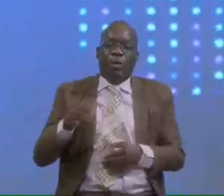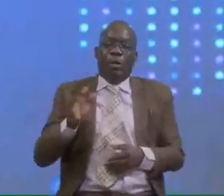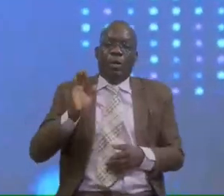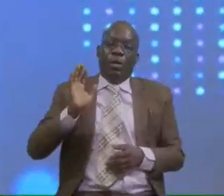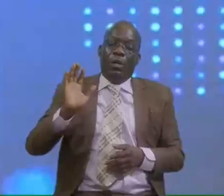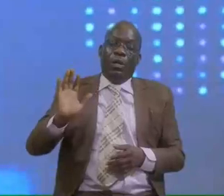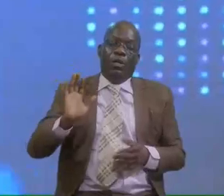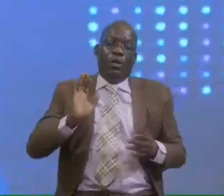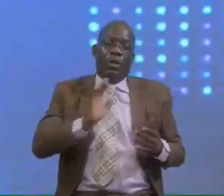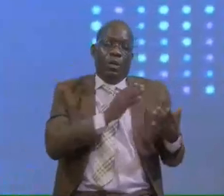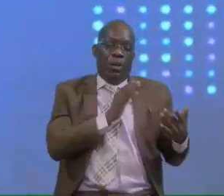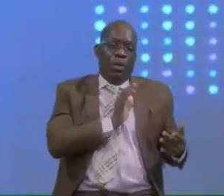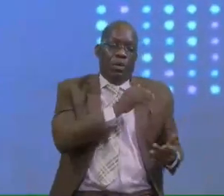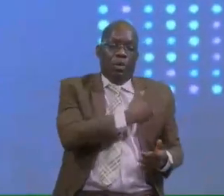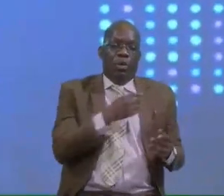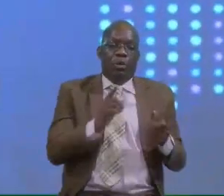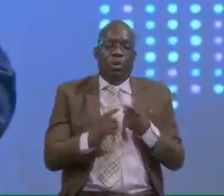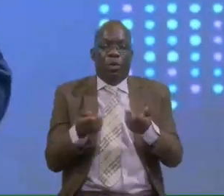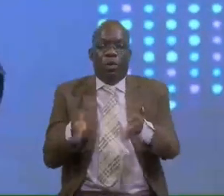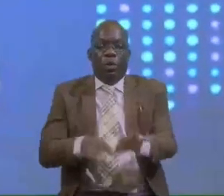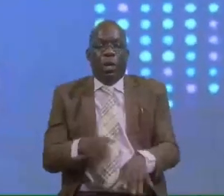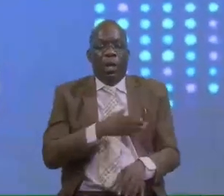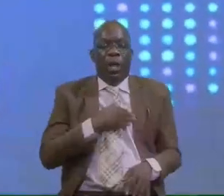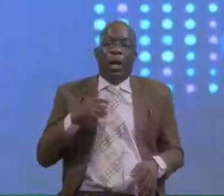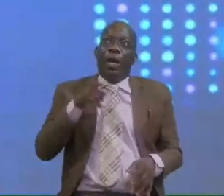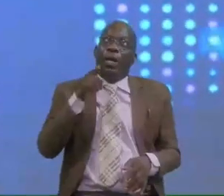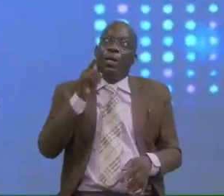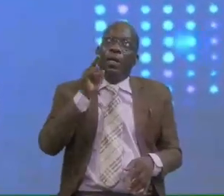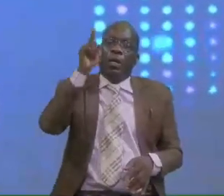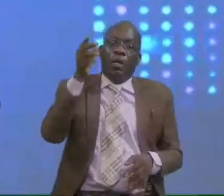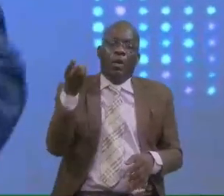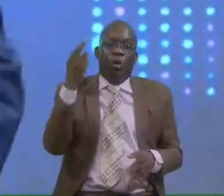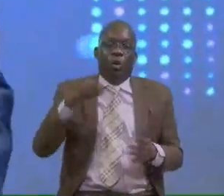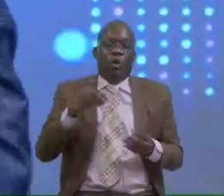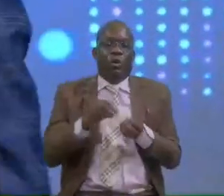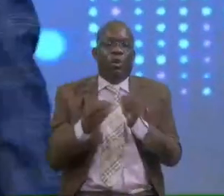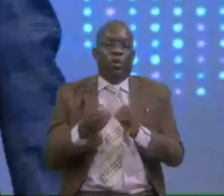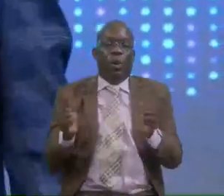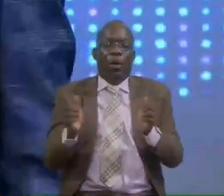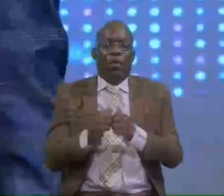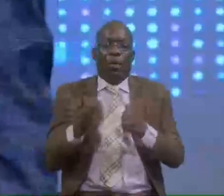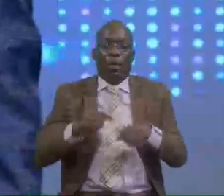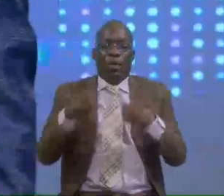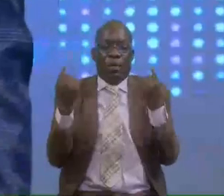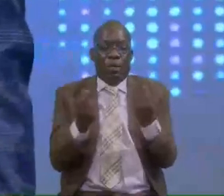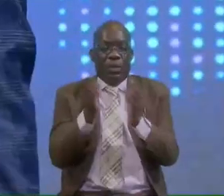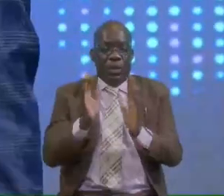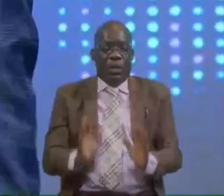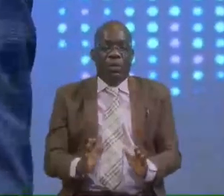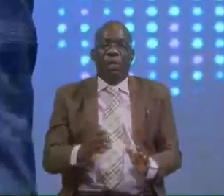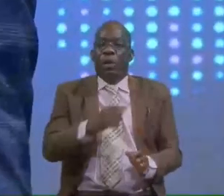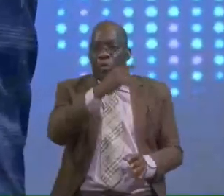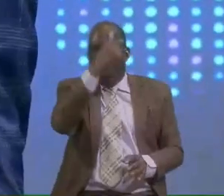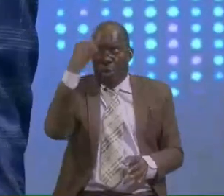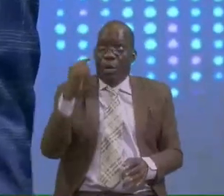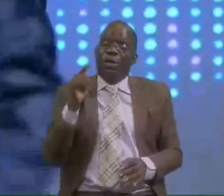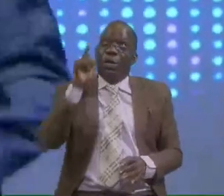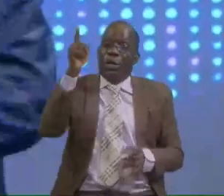à la mort. Et qu'il a été mis au nombre des malfaiteurs. Parce qu'il a porté les